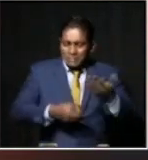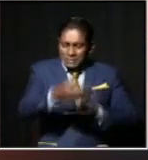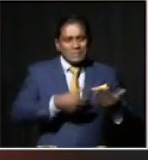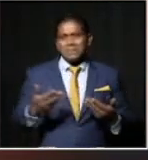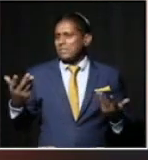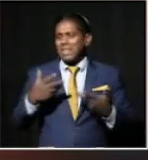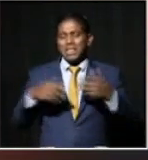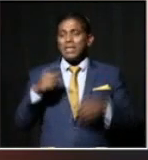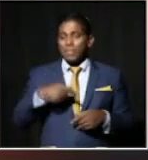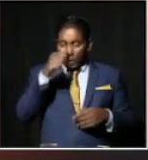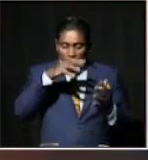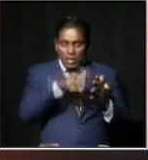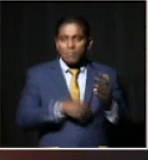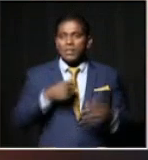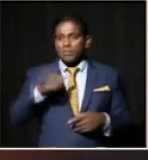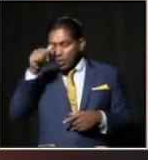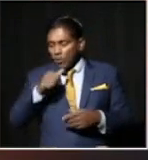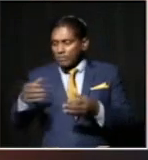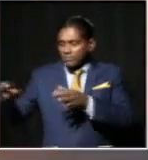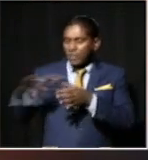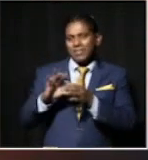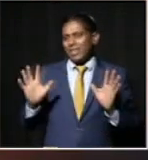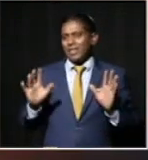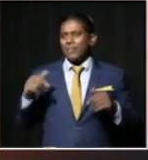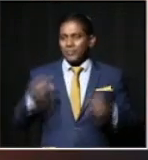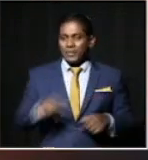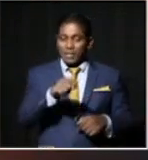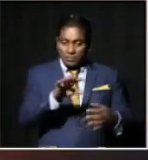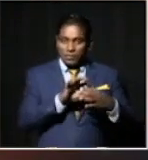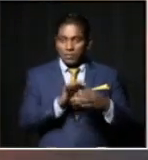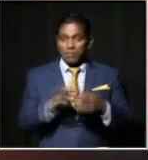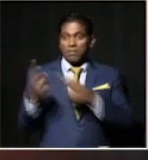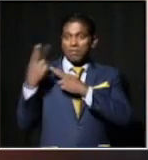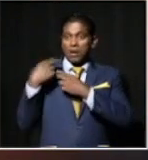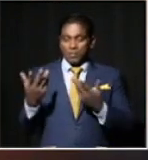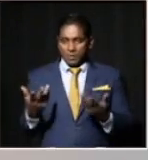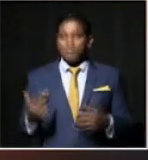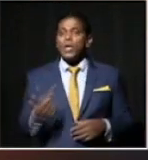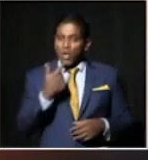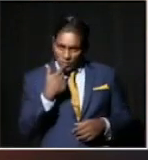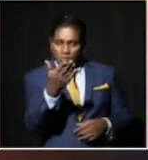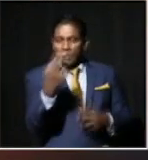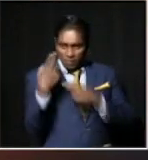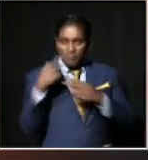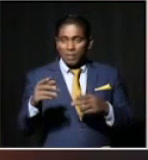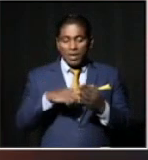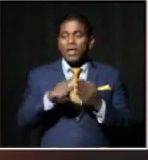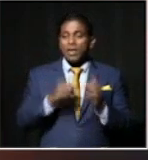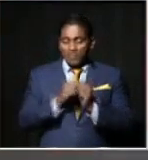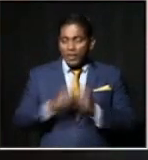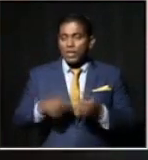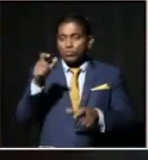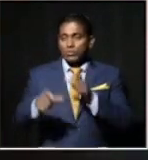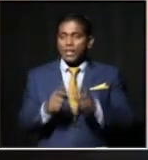පික්පොකට් ගහන්න බැරි නිසා තමයි ඩීල් ගහුවේ නැත්තේ. දැන් ඩීල් ගහපු නිසා දැන් කියනවා වගකීම් බාරගත්තලු ඔව්. වගකීම් බාරගත්තා. මේ රටේ වැඩ කරන ජනතාවගේ